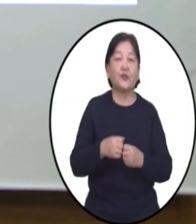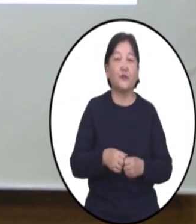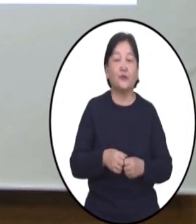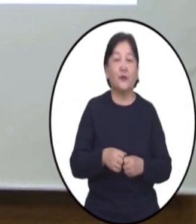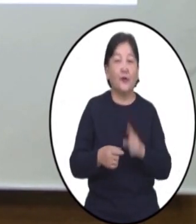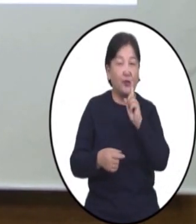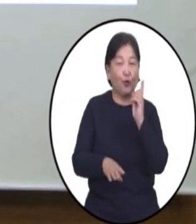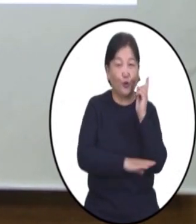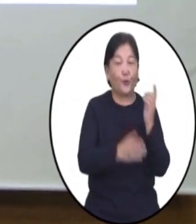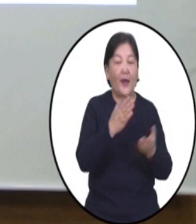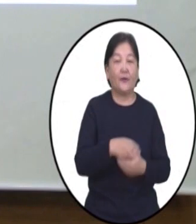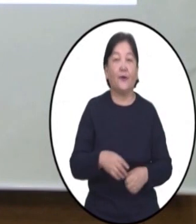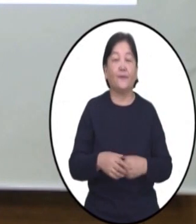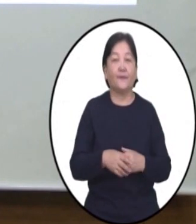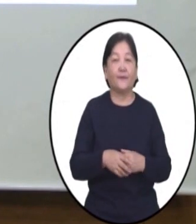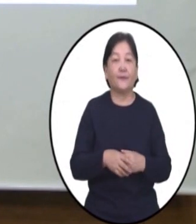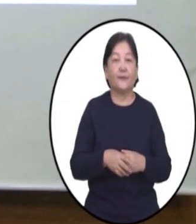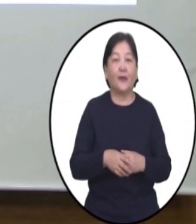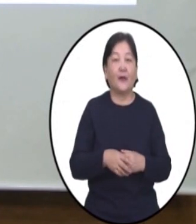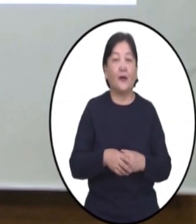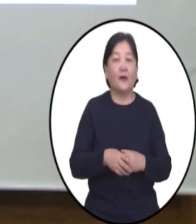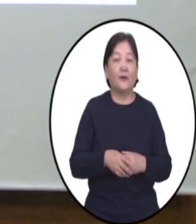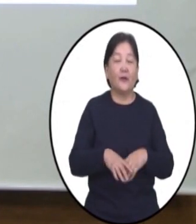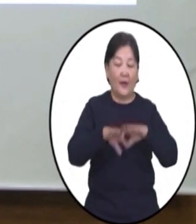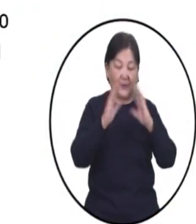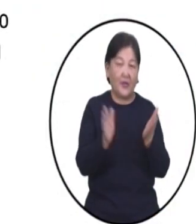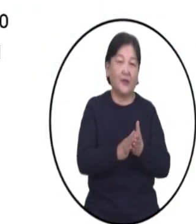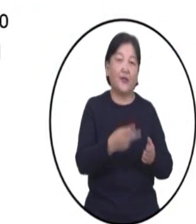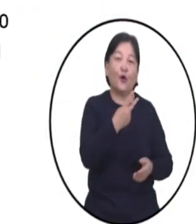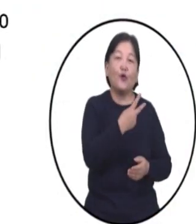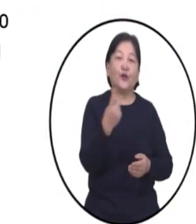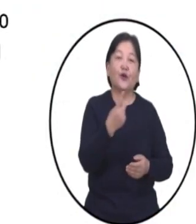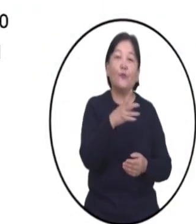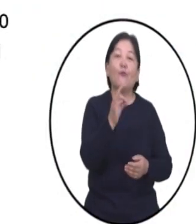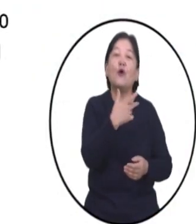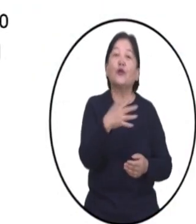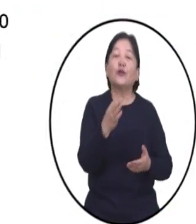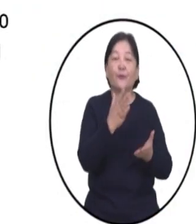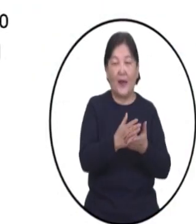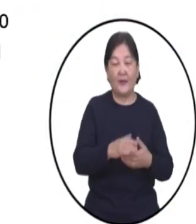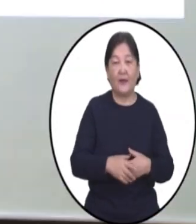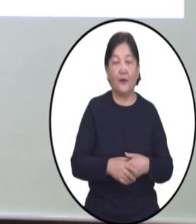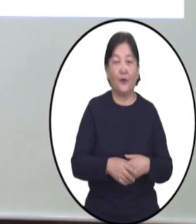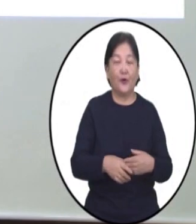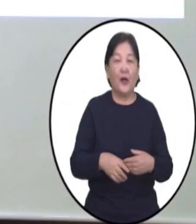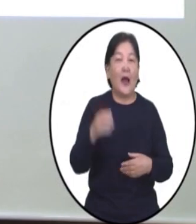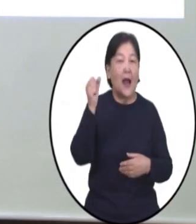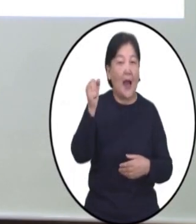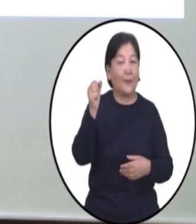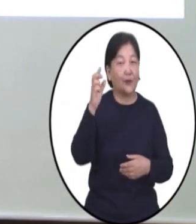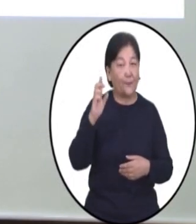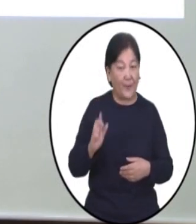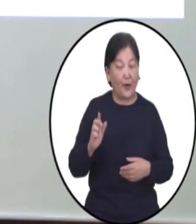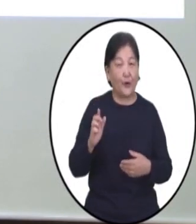За, Б сурагчийн хувьд бол хамгийн ихтэй 21 бодлого бодсон эндээс харагдаж байна. За, ингээ хоёр сурагчийн мэдээллийг бол